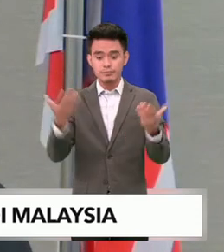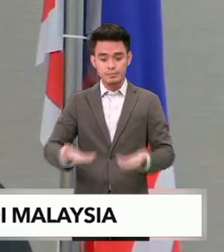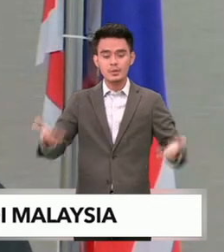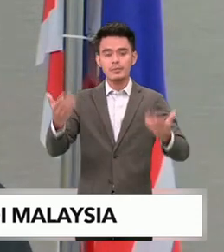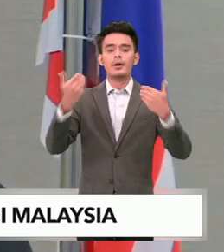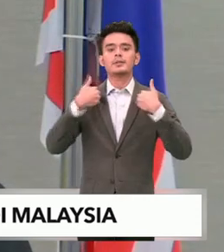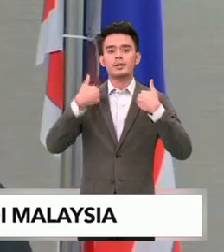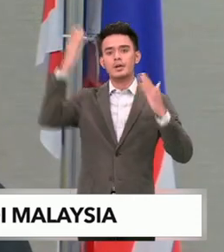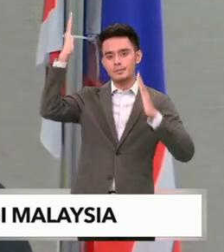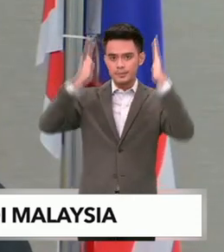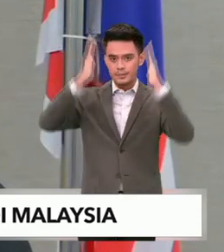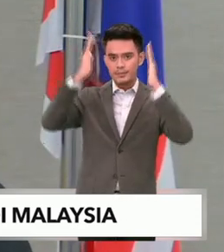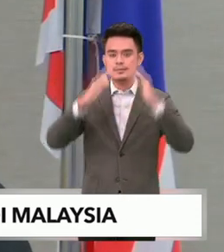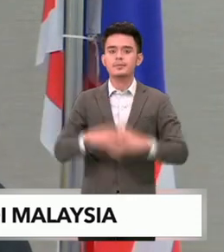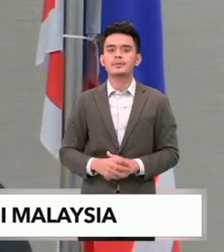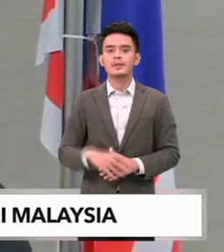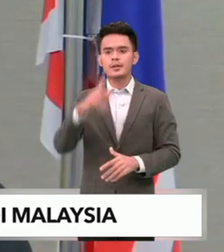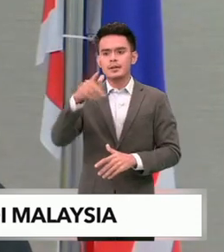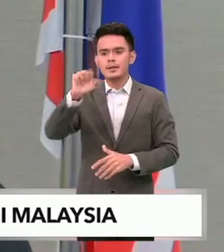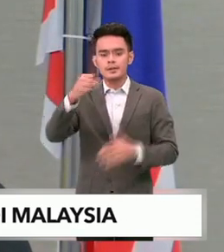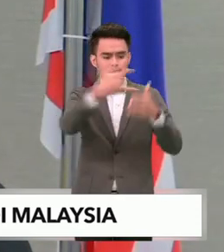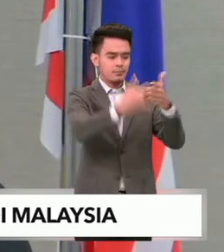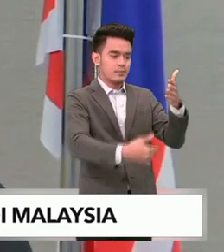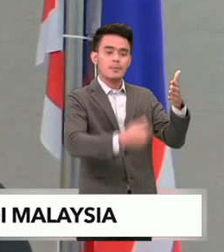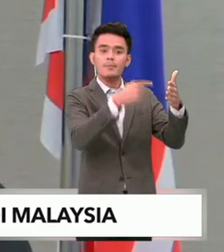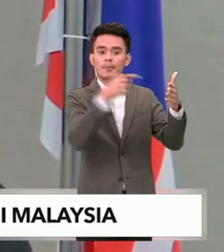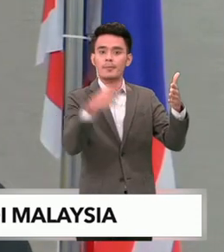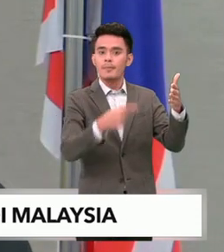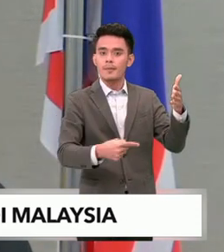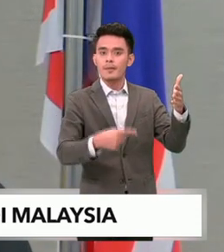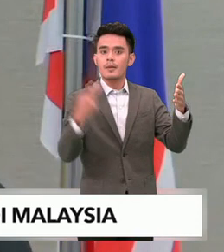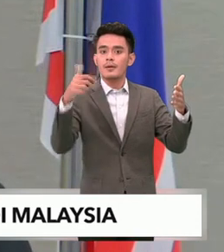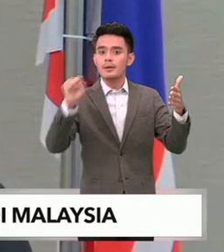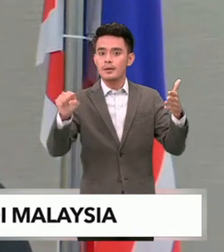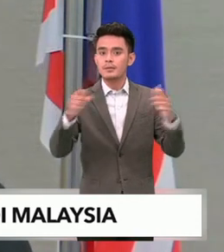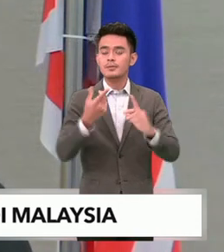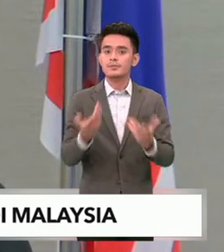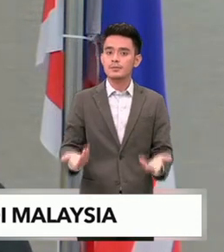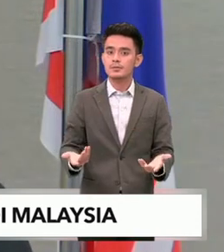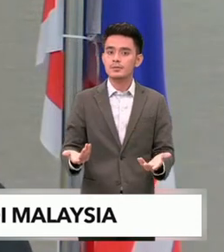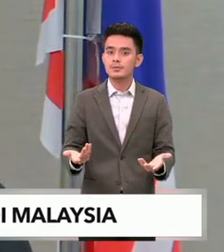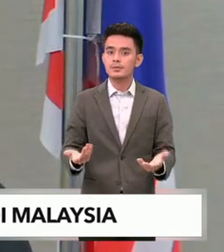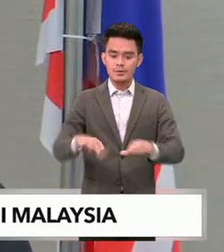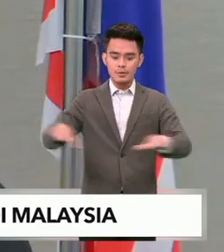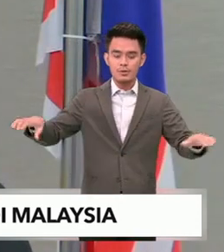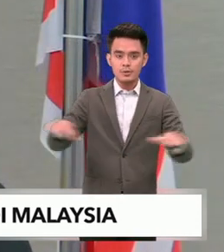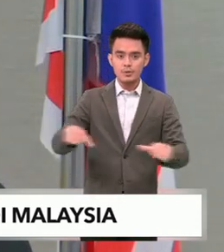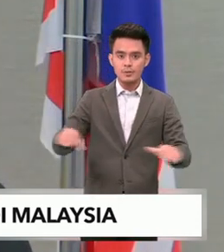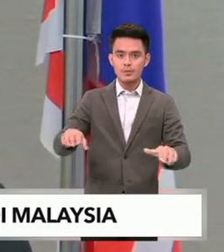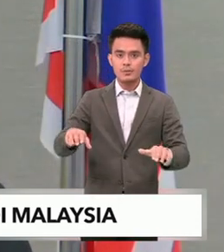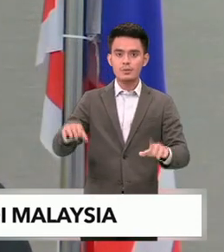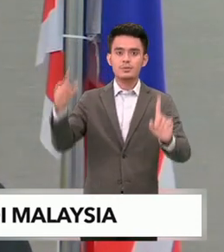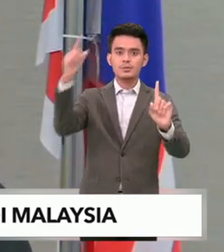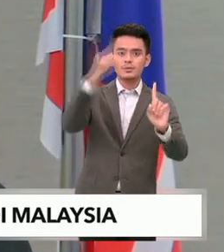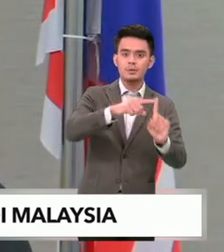Malaysia. Dan kes-kes ini adalah kes jujukan genom yang dibuat ke